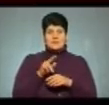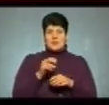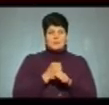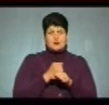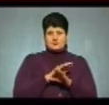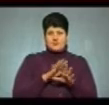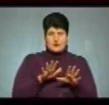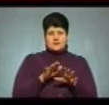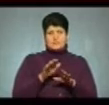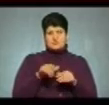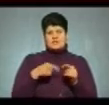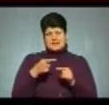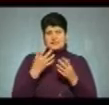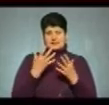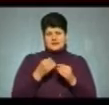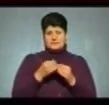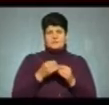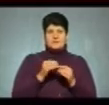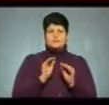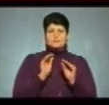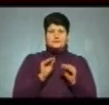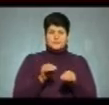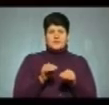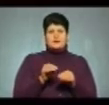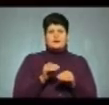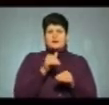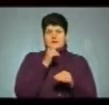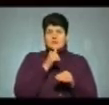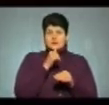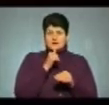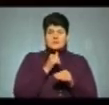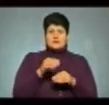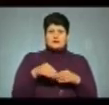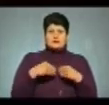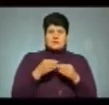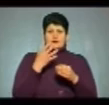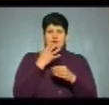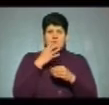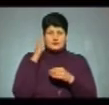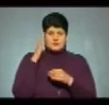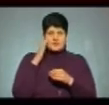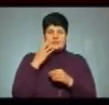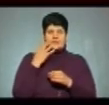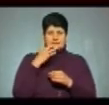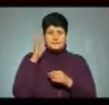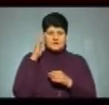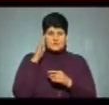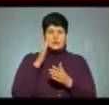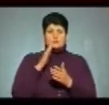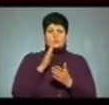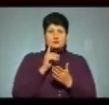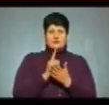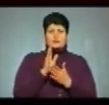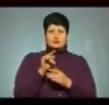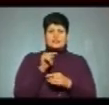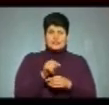днів ми запустили в тестовий режим тільки щодо подачі цілодобової гарячої води. Тобто гаряча вода мала бути тієї